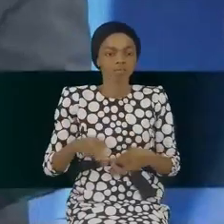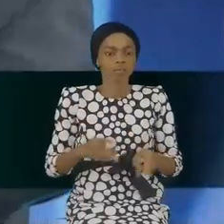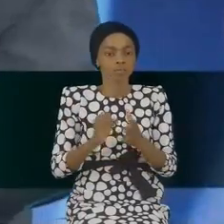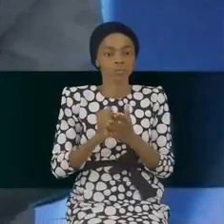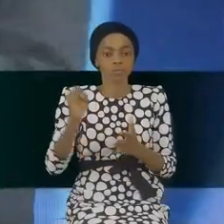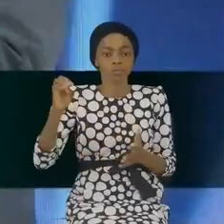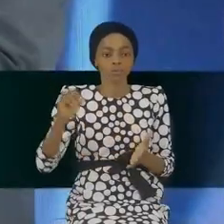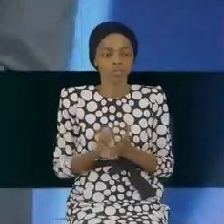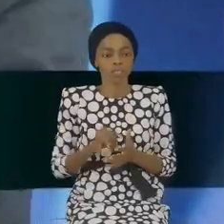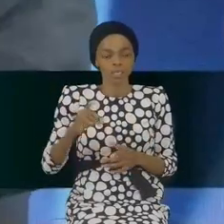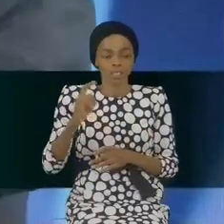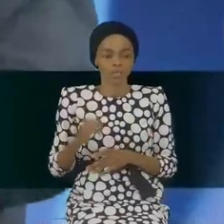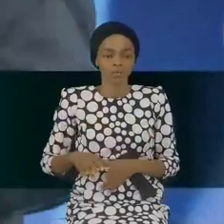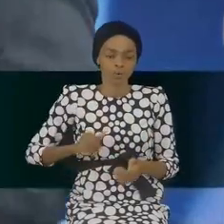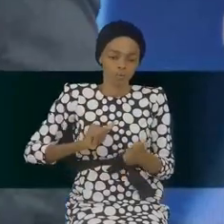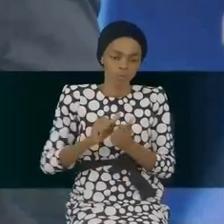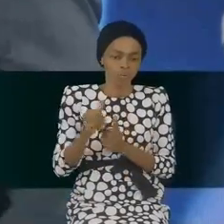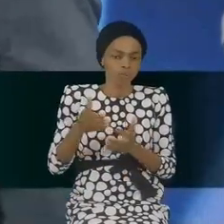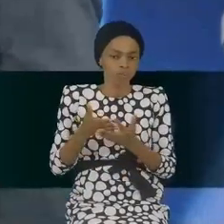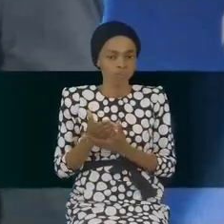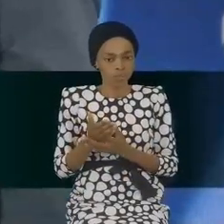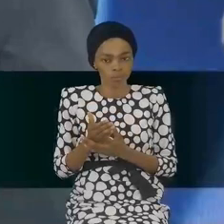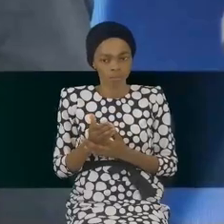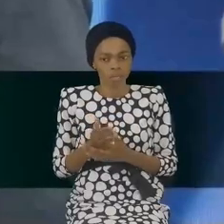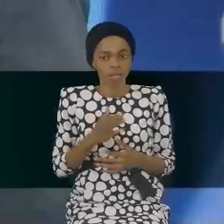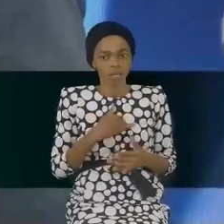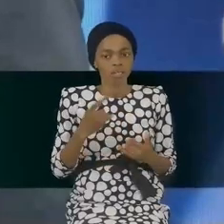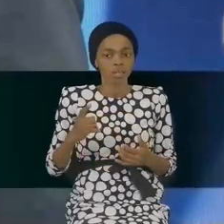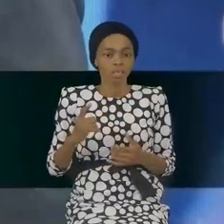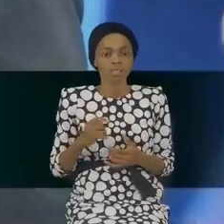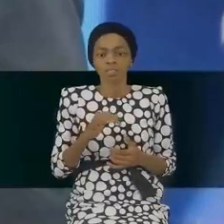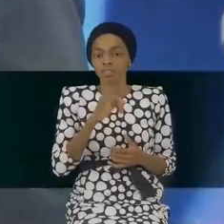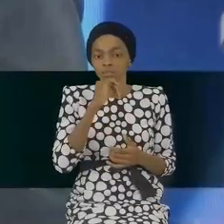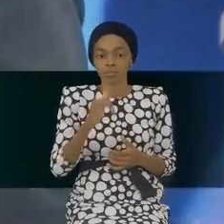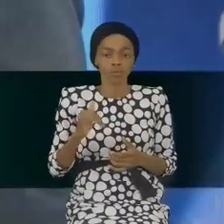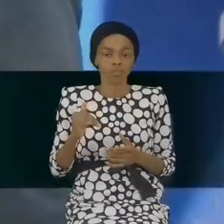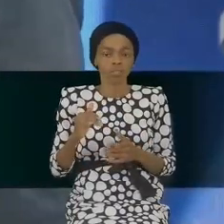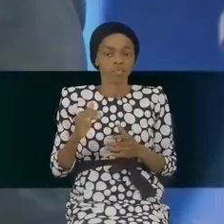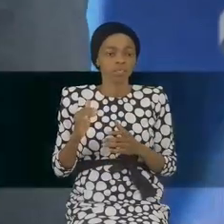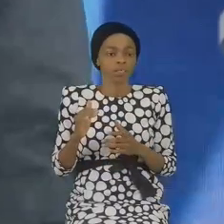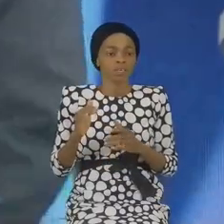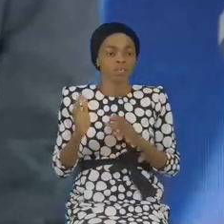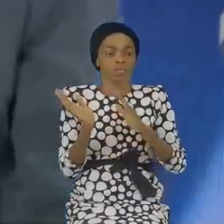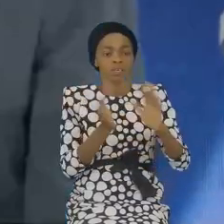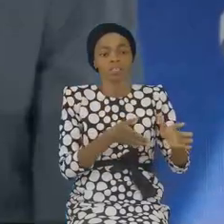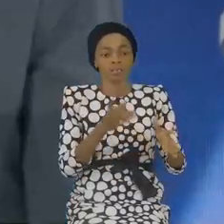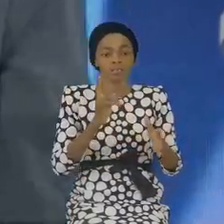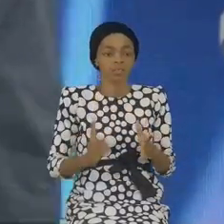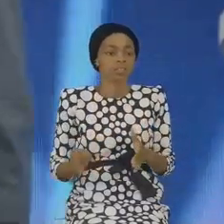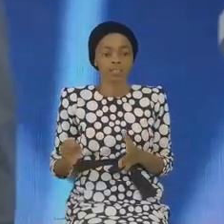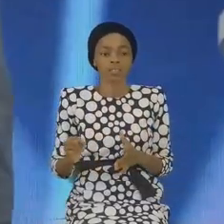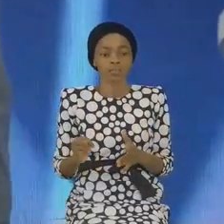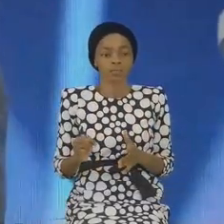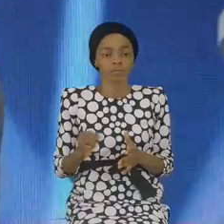afin qu'ils puissent traverser. Ils n'ont pas vécu de l'autre côté de la mer. Ils ont chanté, c'est